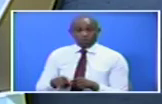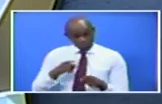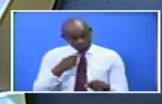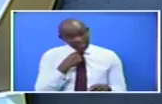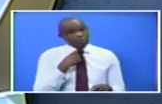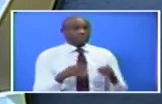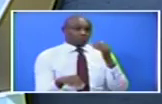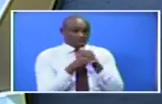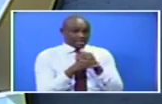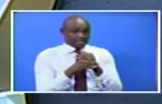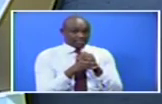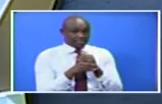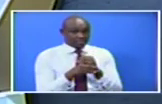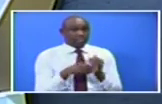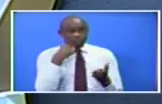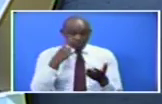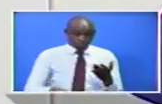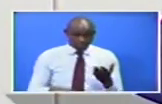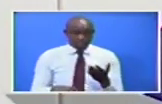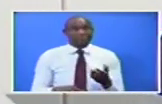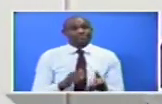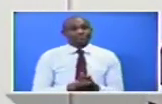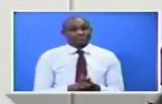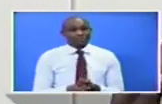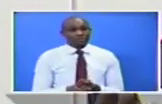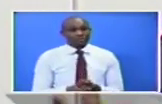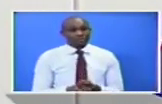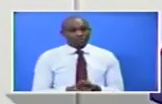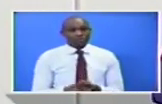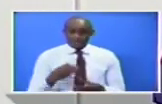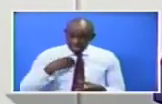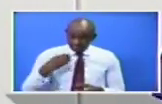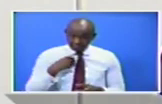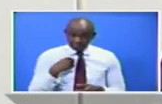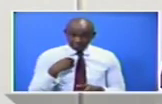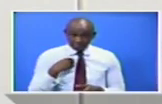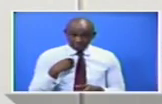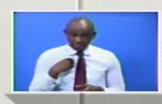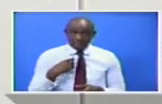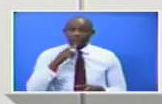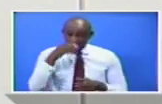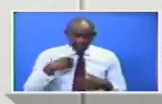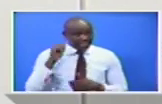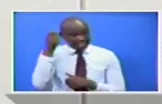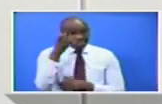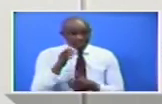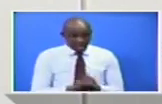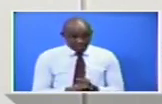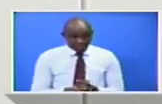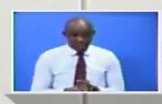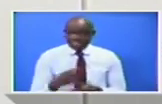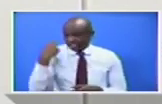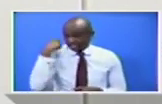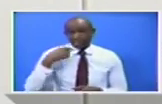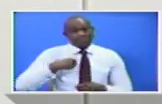niongeze jambo lingine ambalo la face wanawake kabla sijakuja hapo. Kuna kitu ndo gender pega. Ukiangalia katika Kenya, hata juzi